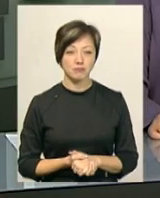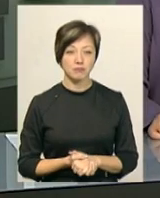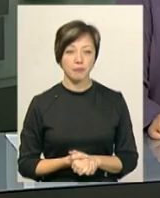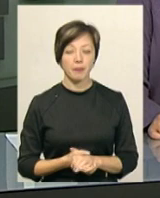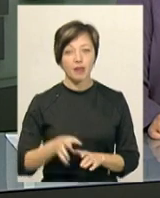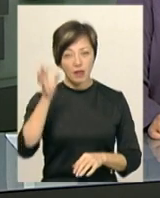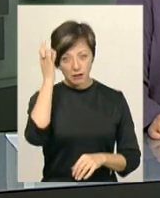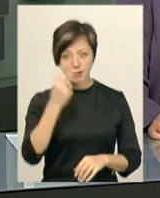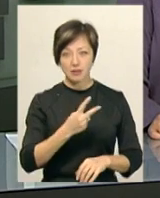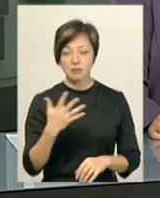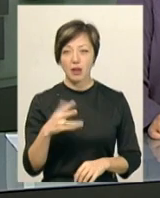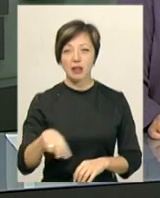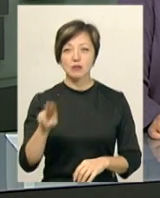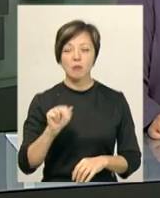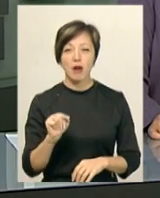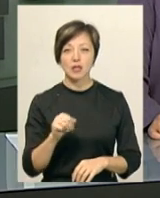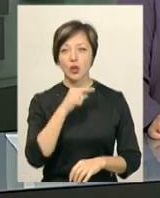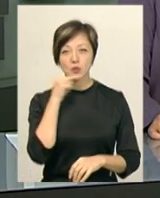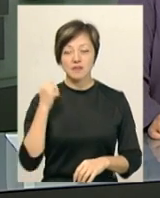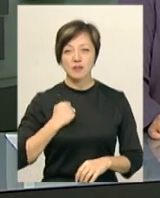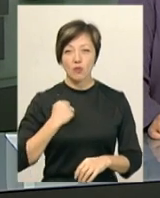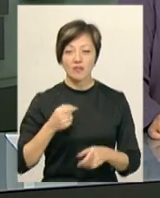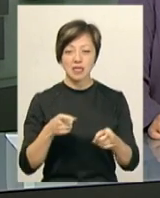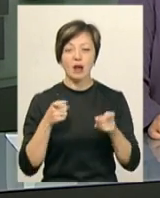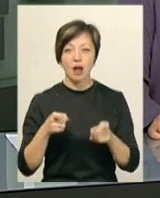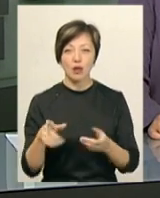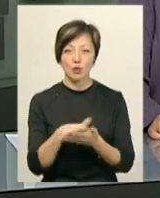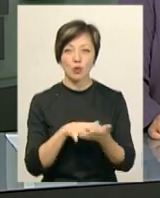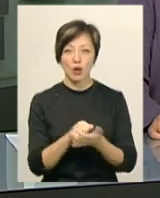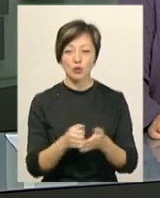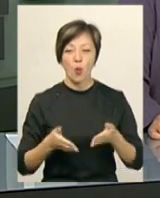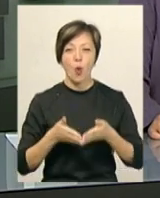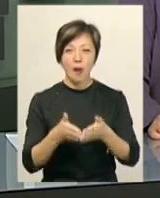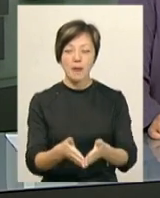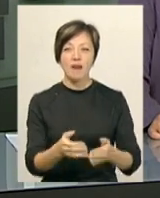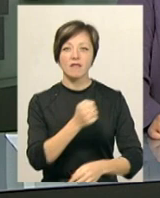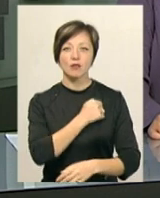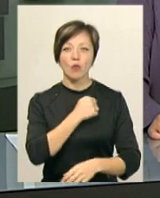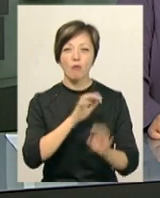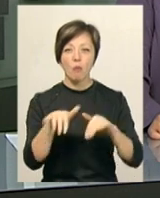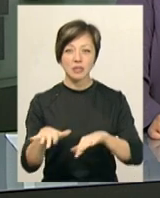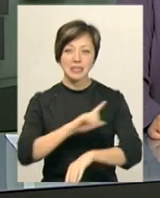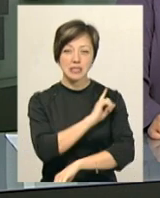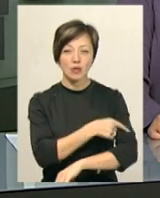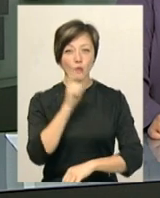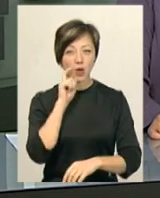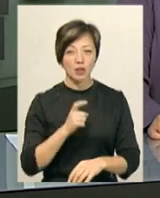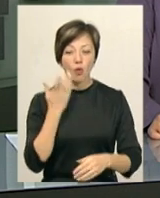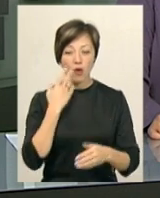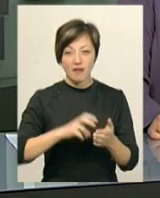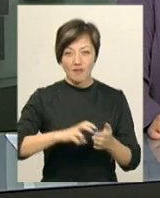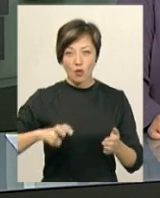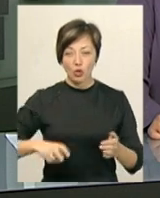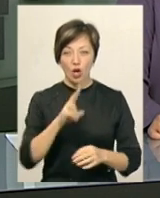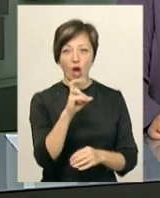Нагадаю, 25 листопада російські військові стріляли на ураження по кораблях військово-морських сил України, коли ті виходили з